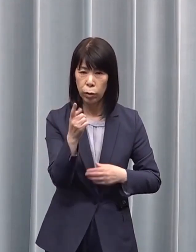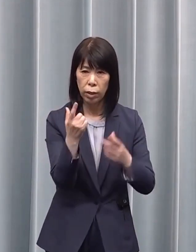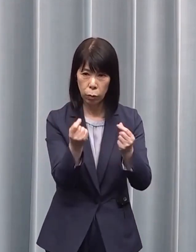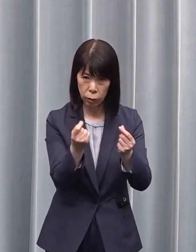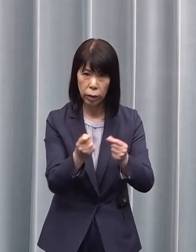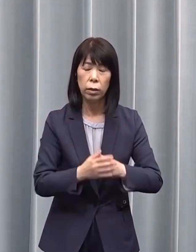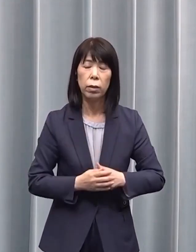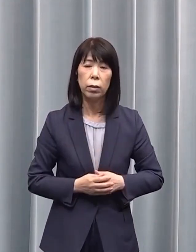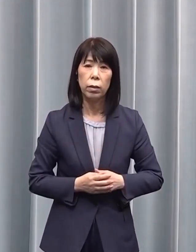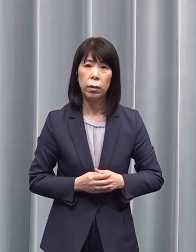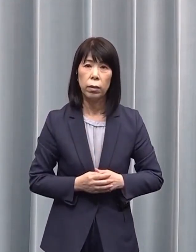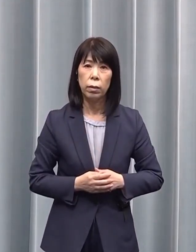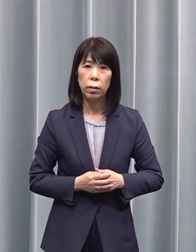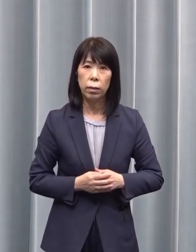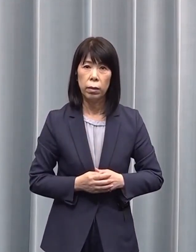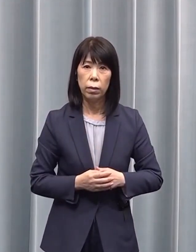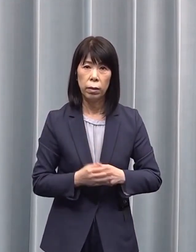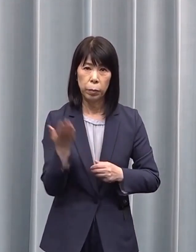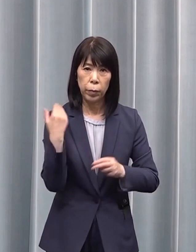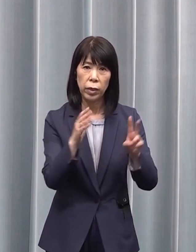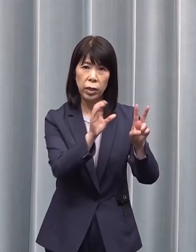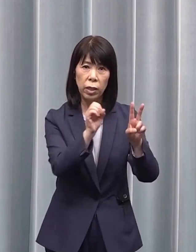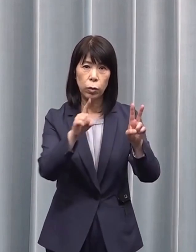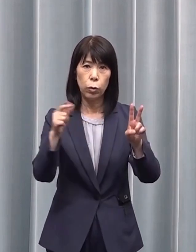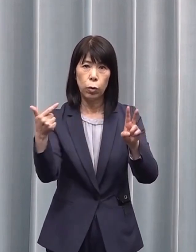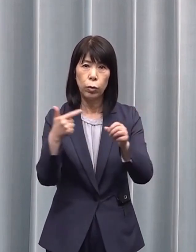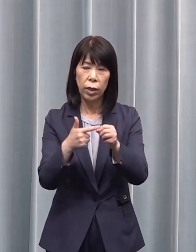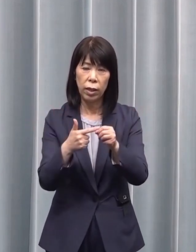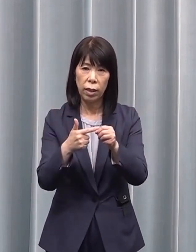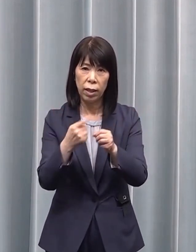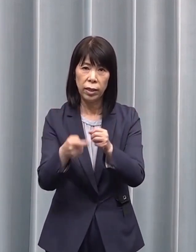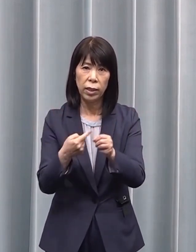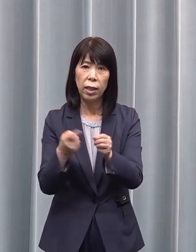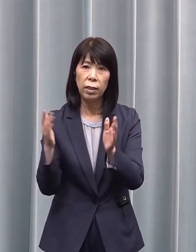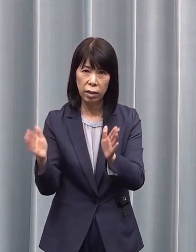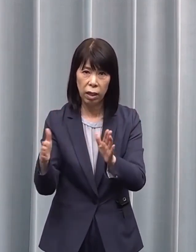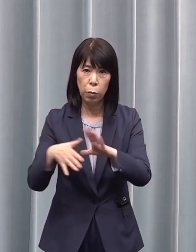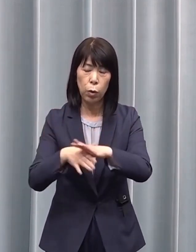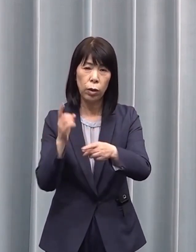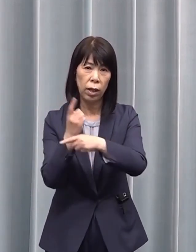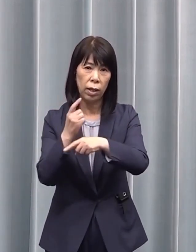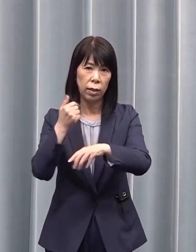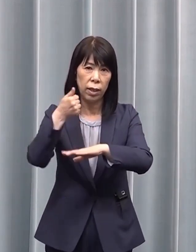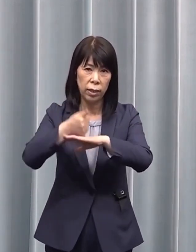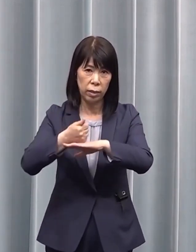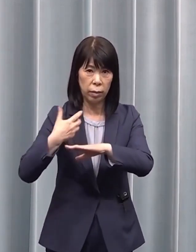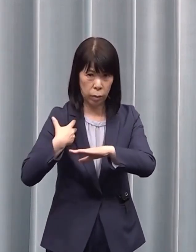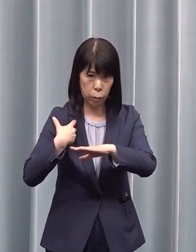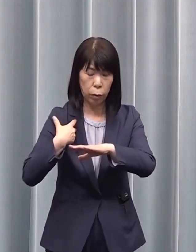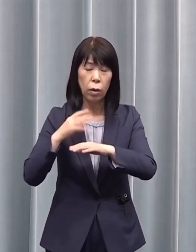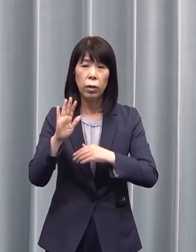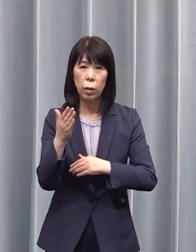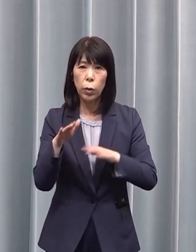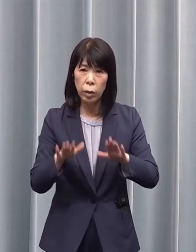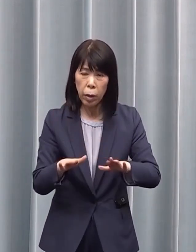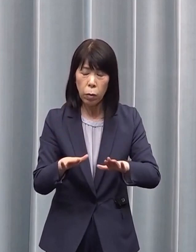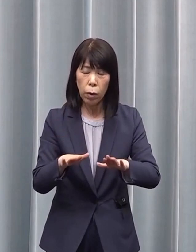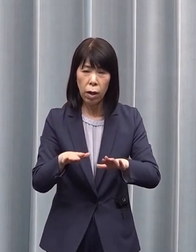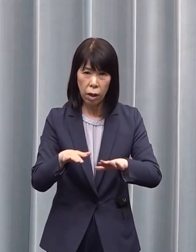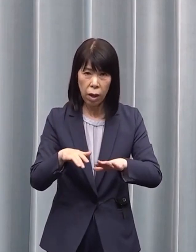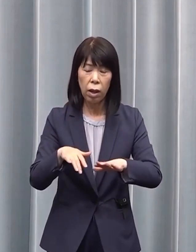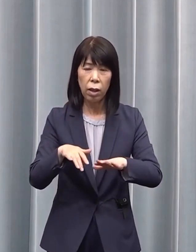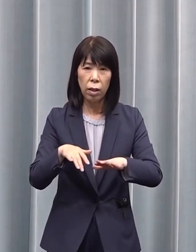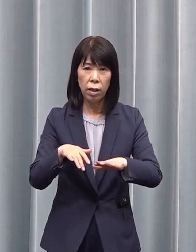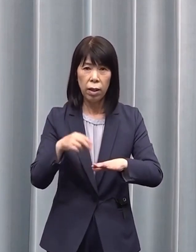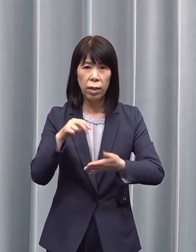ですね、2016年から1年間は文部科学大臣を務めておりましたけれども、現在その立場にございません